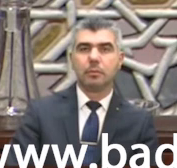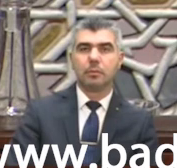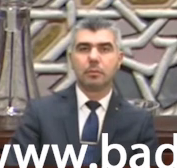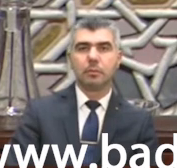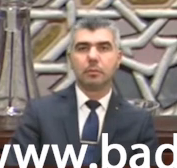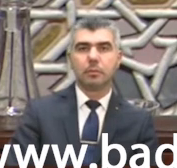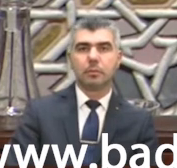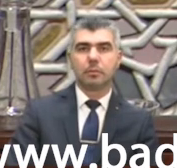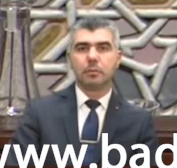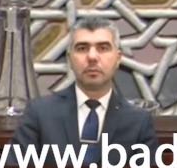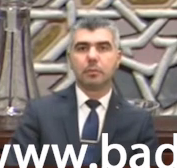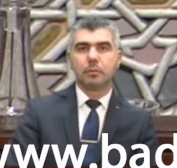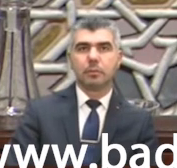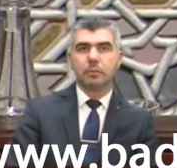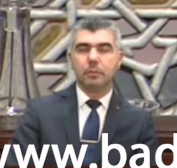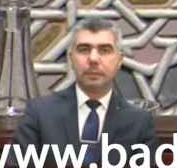سيمو. أولا